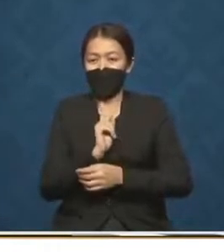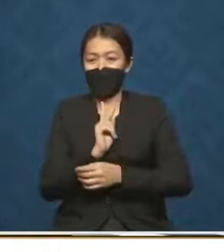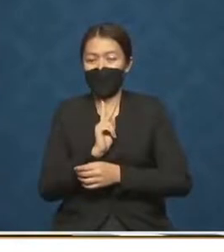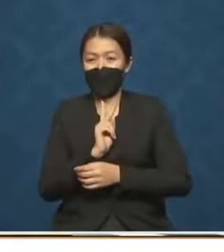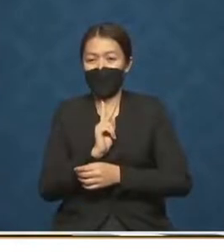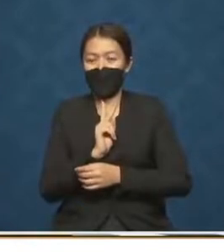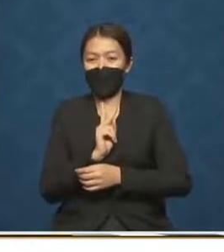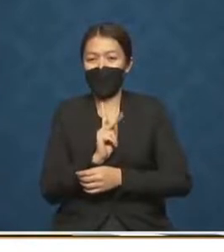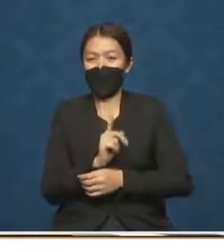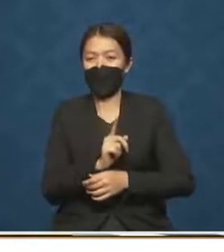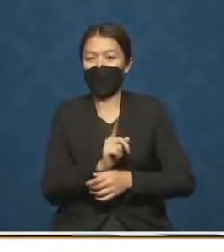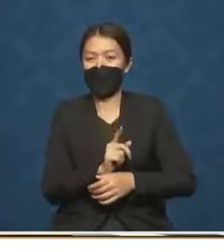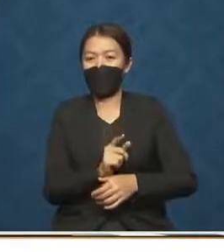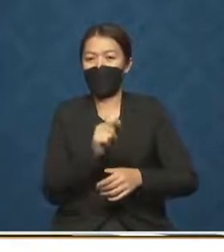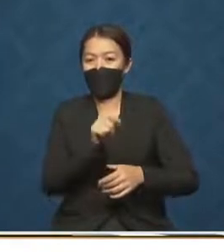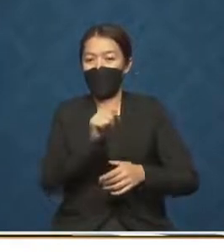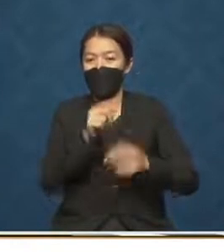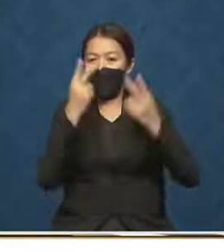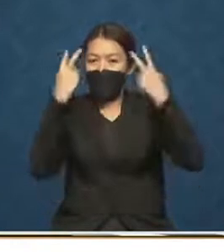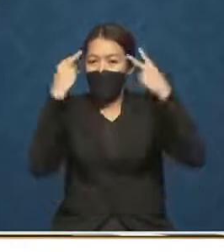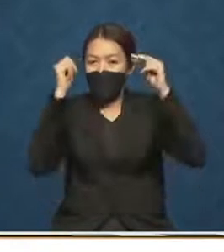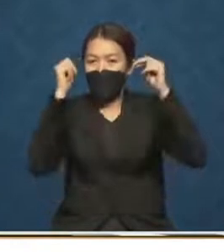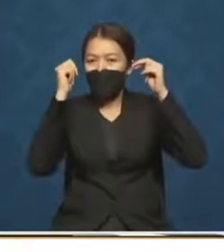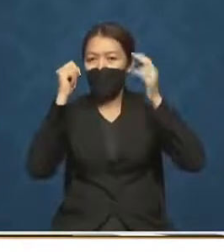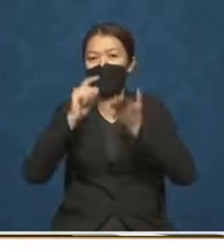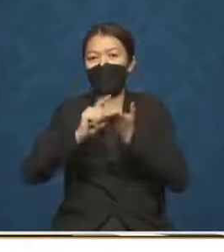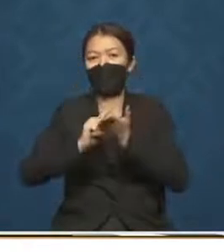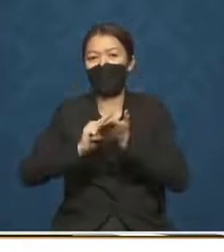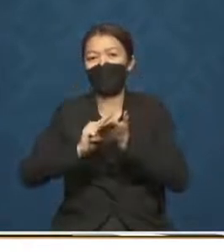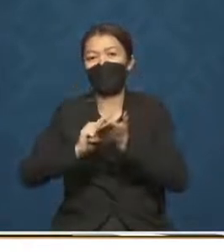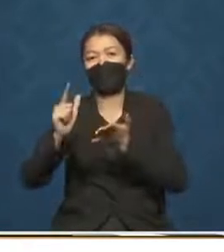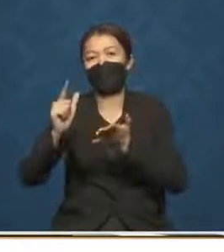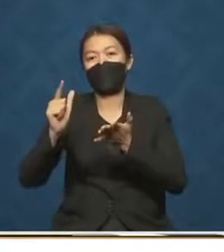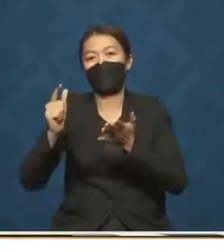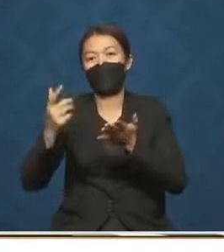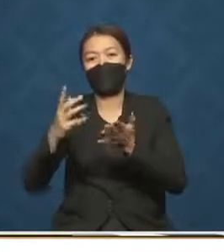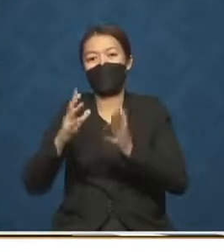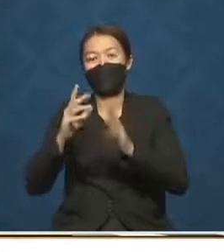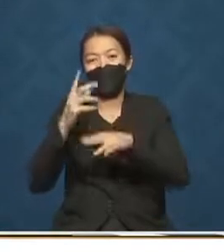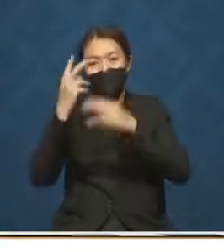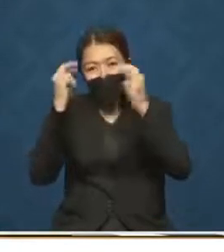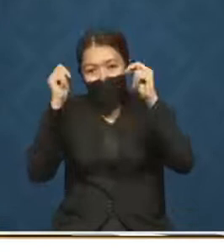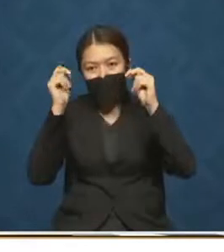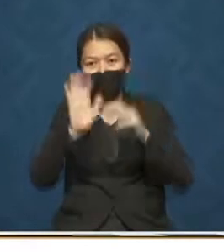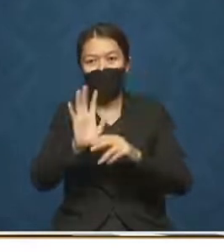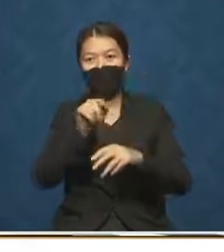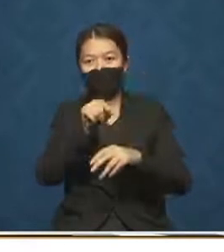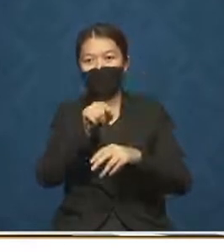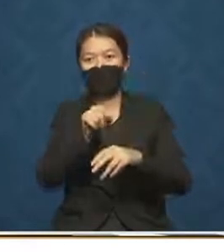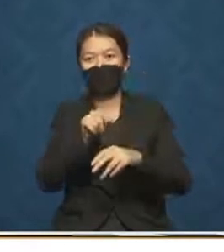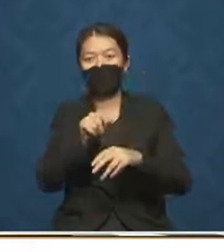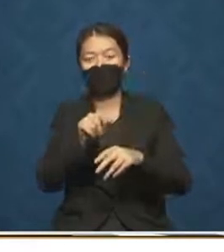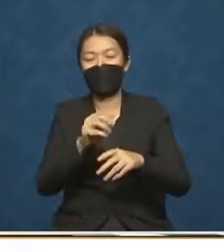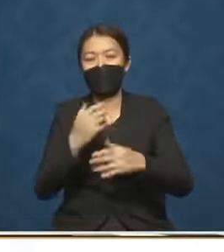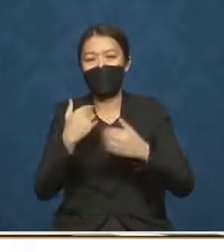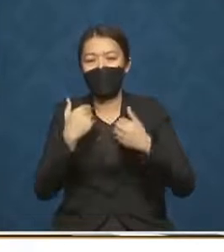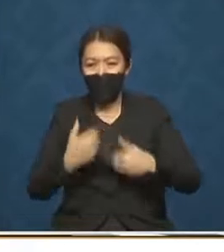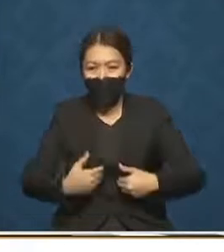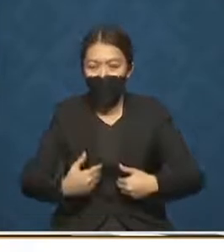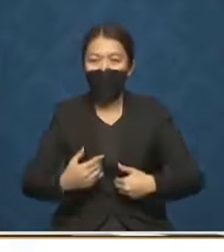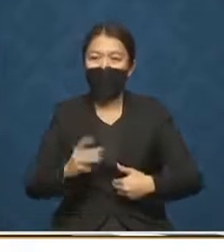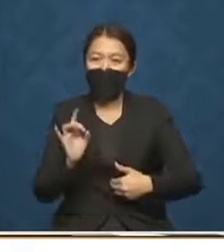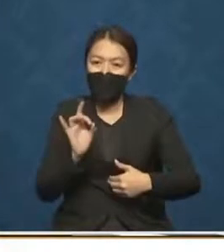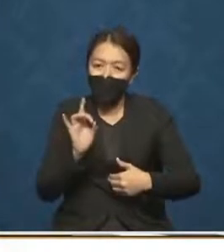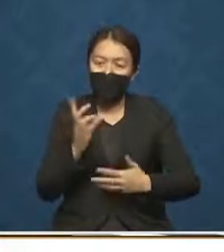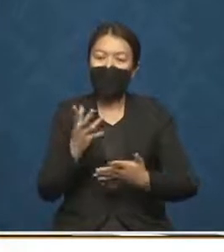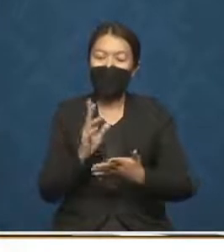ลุงตูเป็ในยกครับอัี้ฟากไปเลยครับแล้ผมฟากอนนี้ต